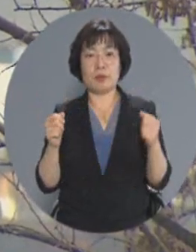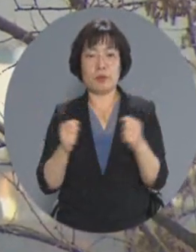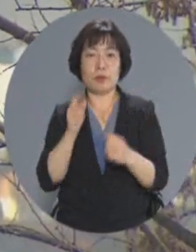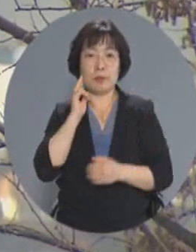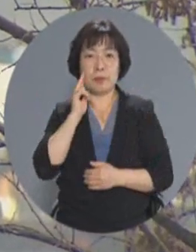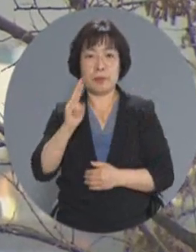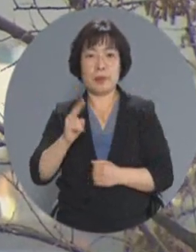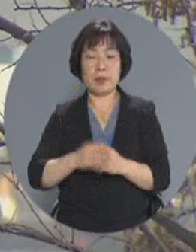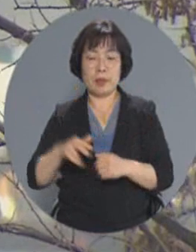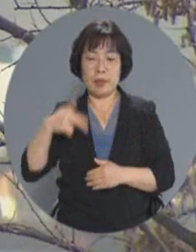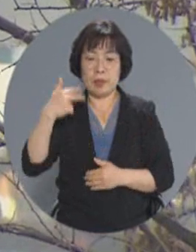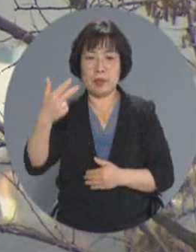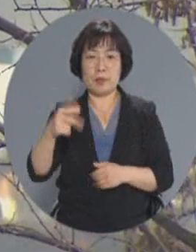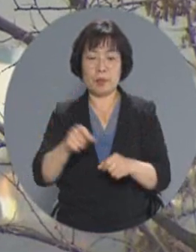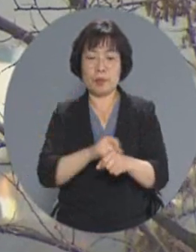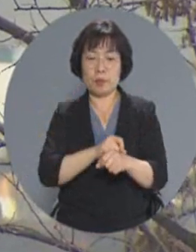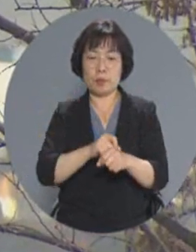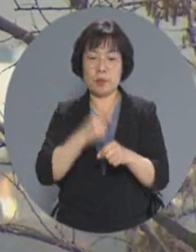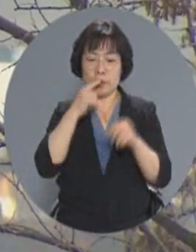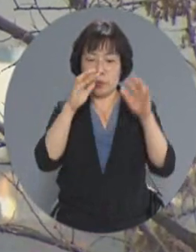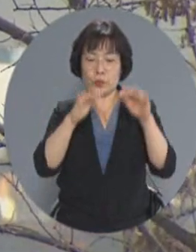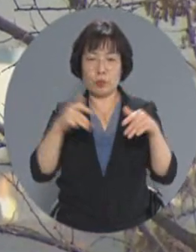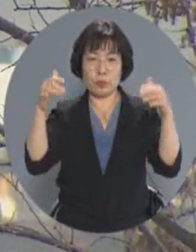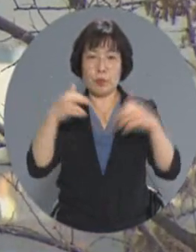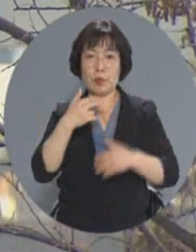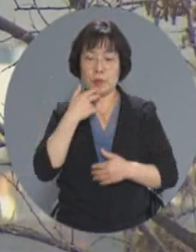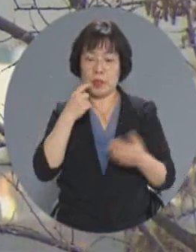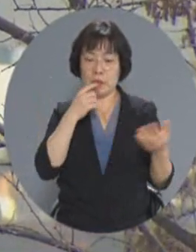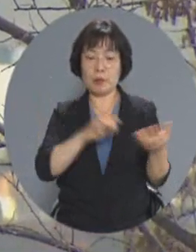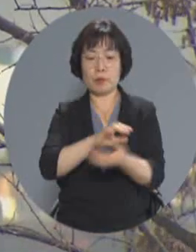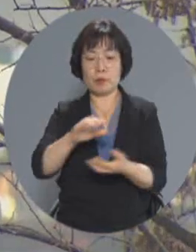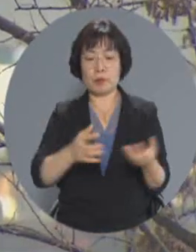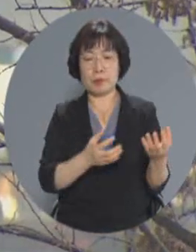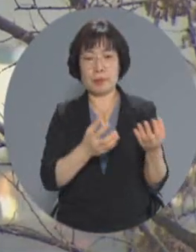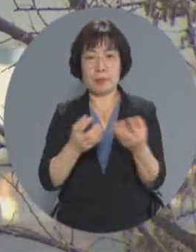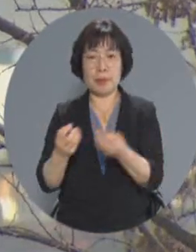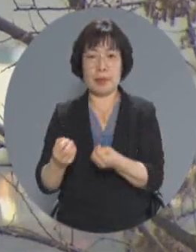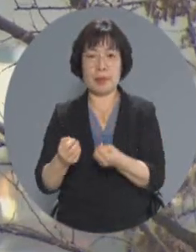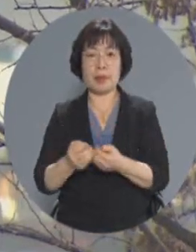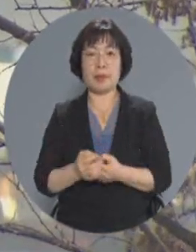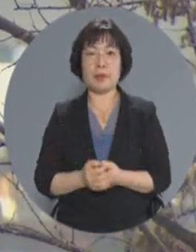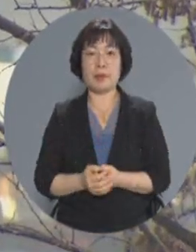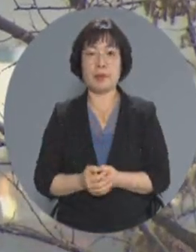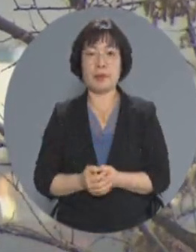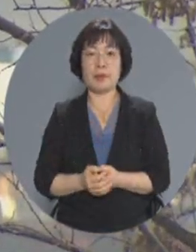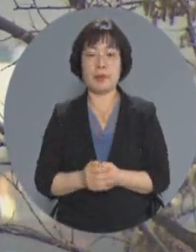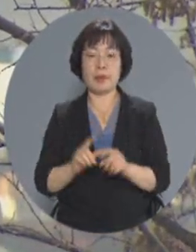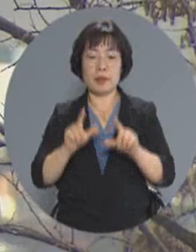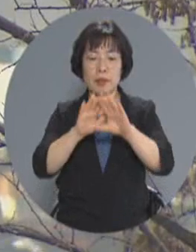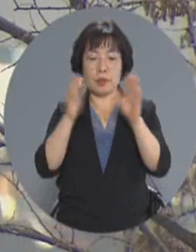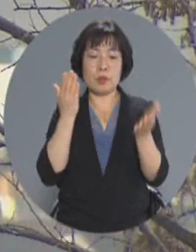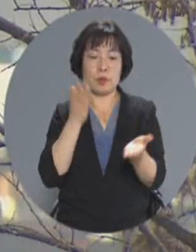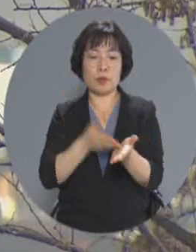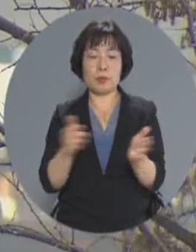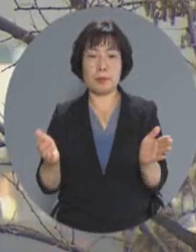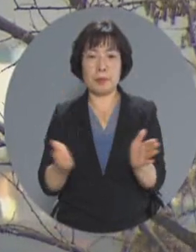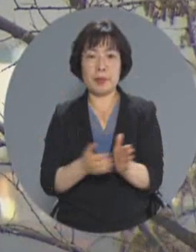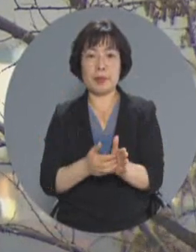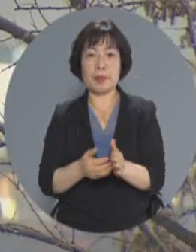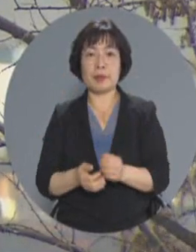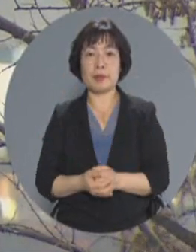춥겠고요. 다음 주에는 특별한 눈비 소식 없이 구름만 많은 날씨가 이어지겠습니다. 지금까지 AI